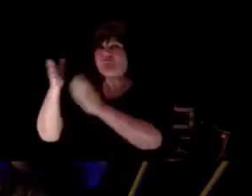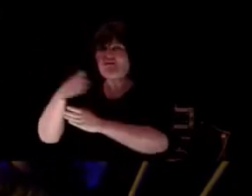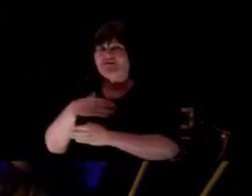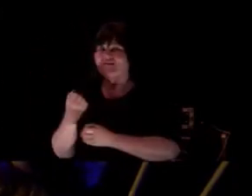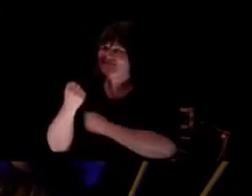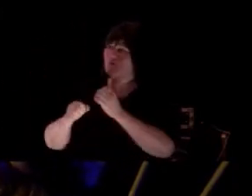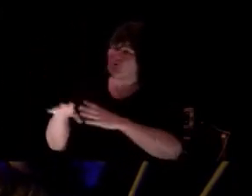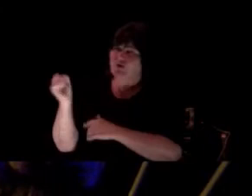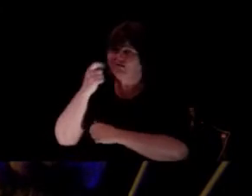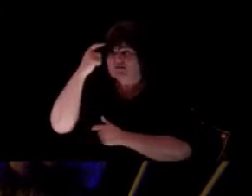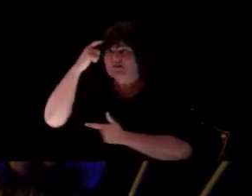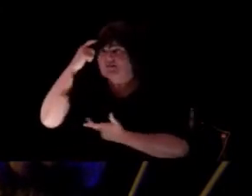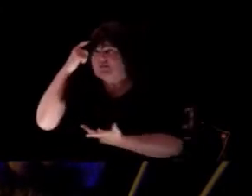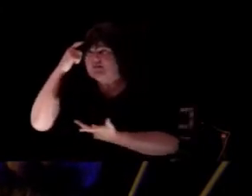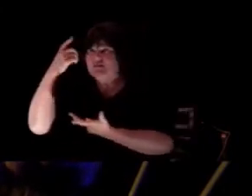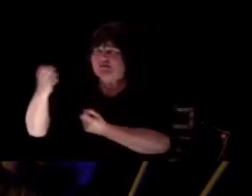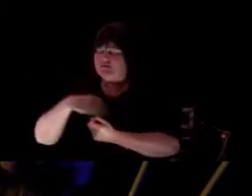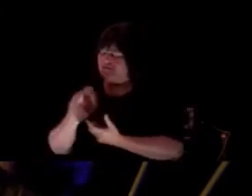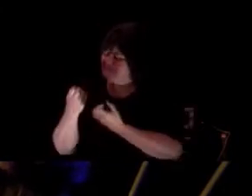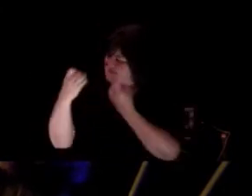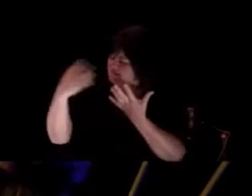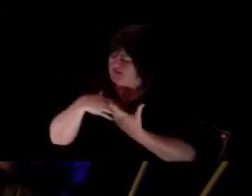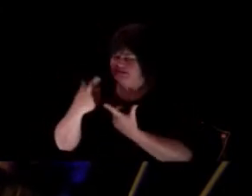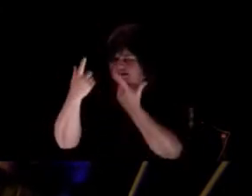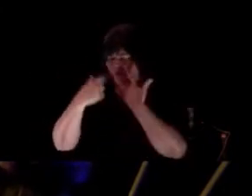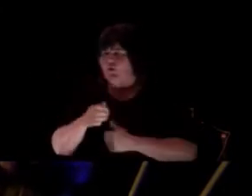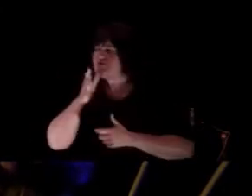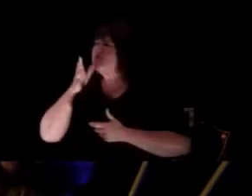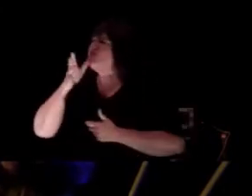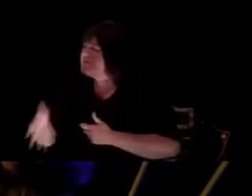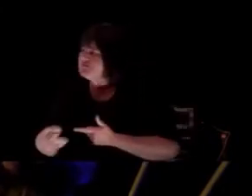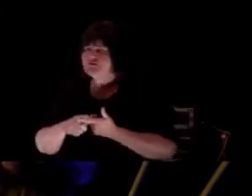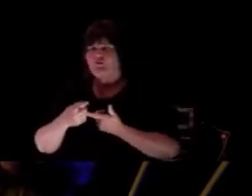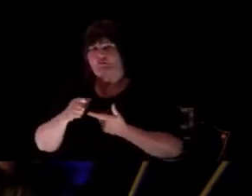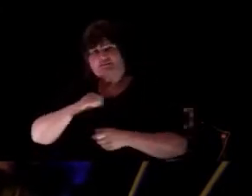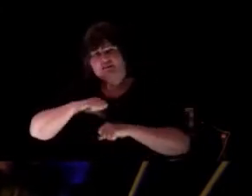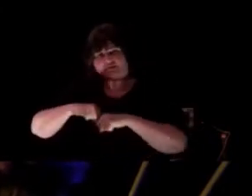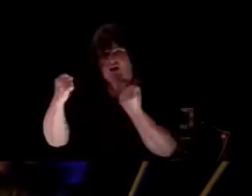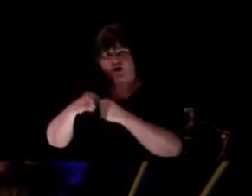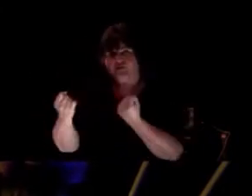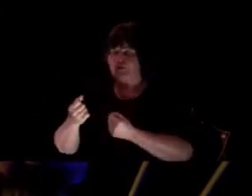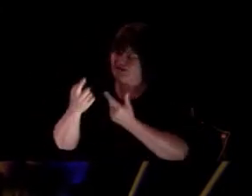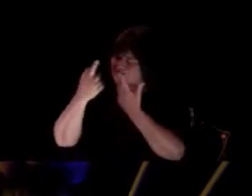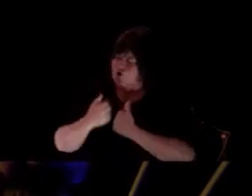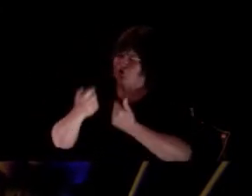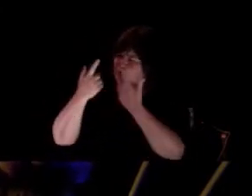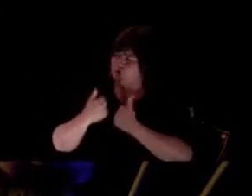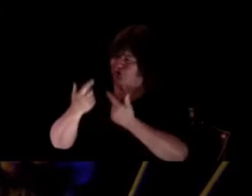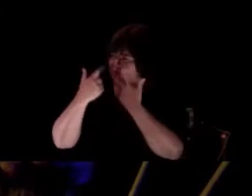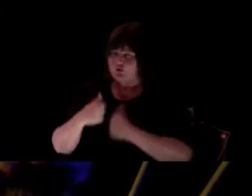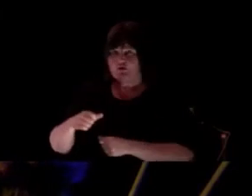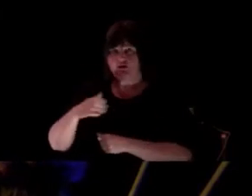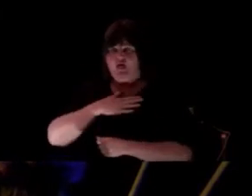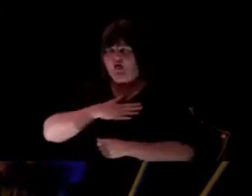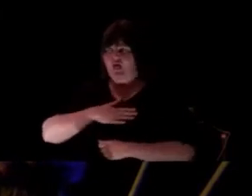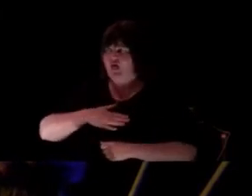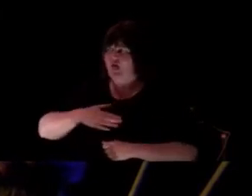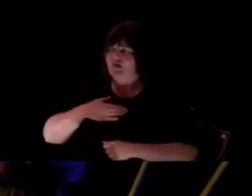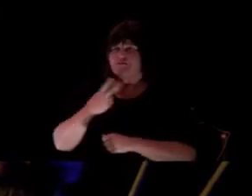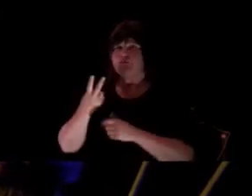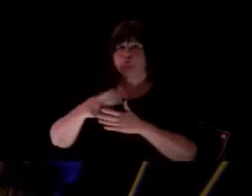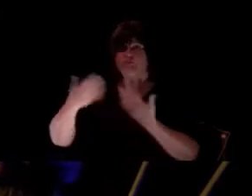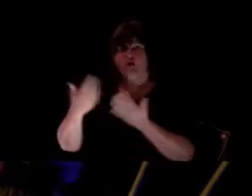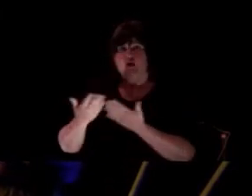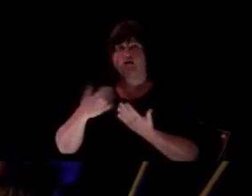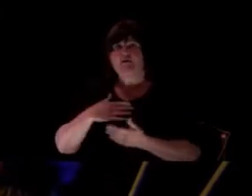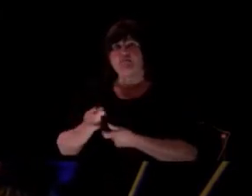sånne syke ting. Jeg blir sint, jeg gråter, jeg kaster opp, jeg selvskader. Og jeg gråter og gråter, det dårlig to dager. Da fostermoren